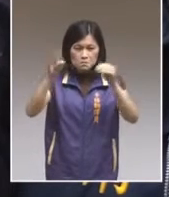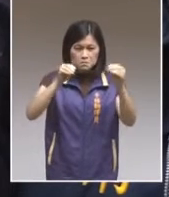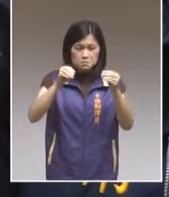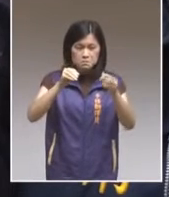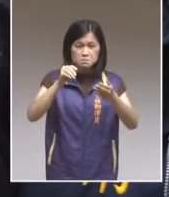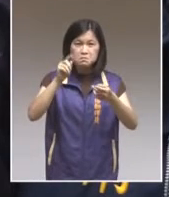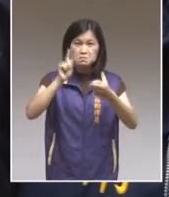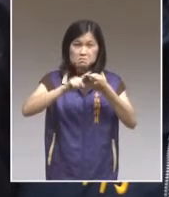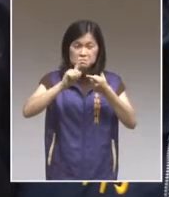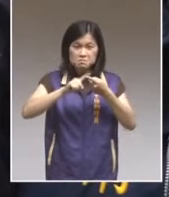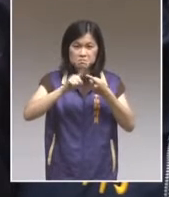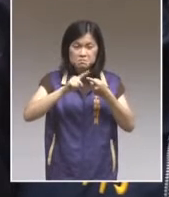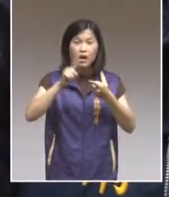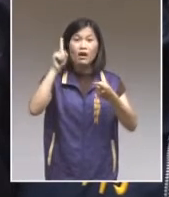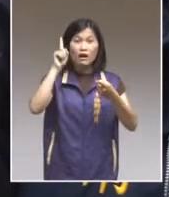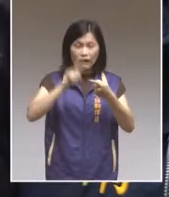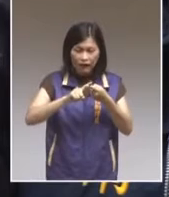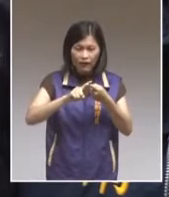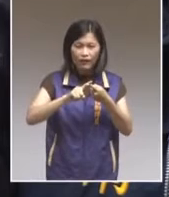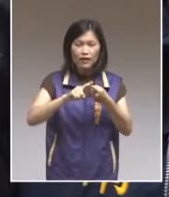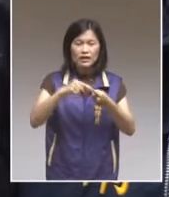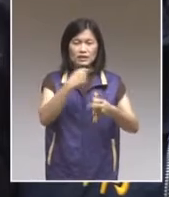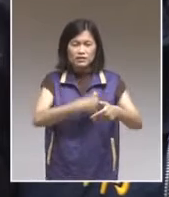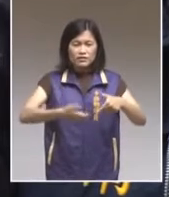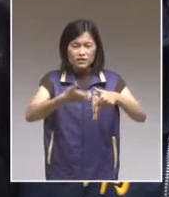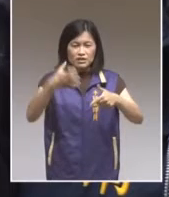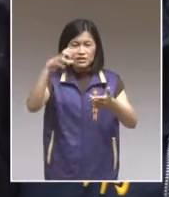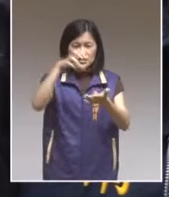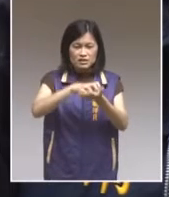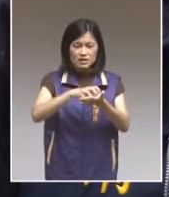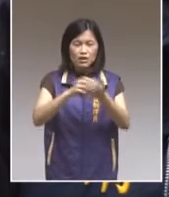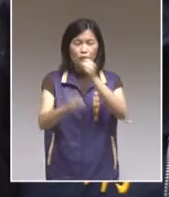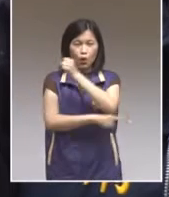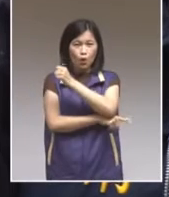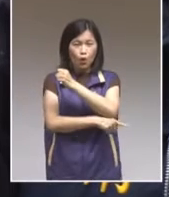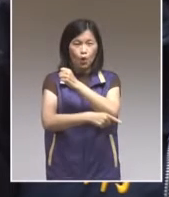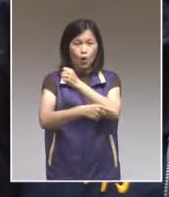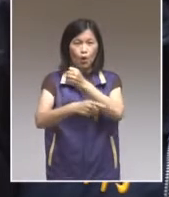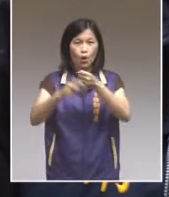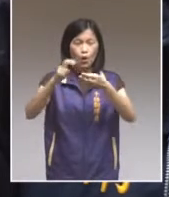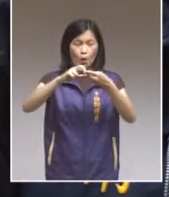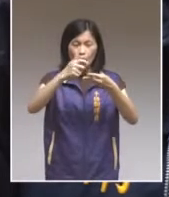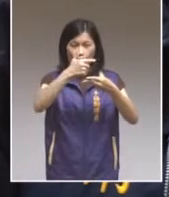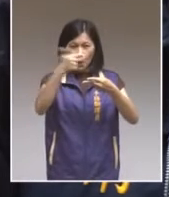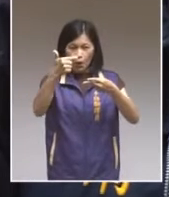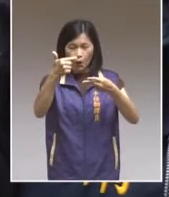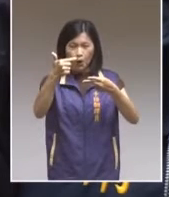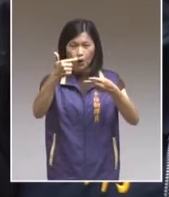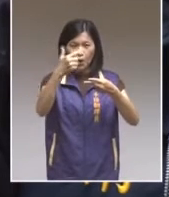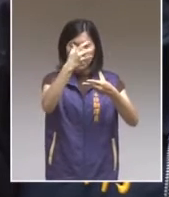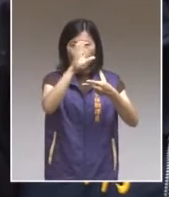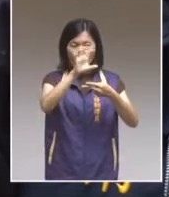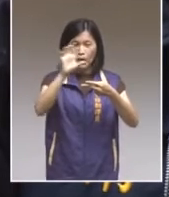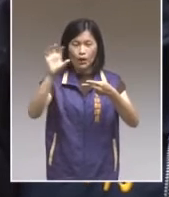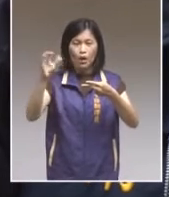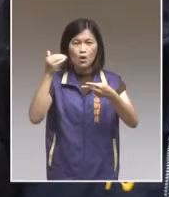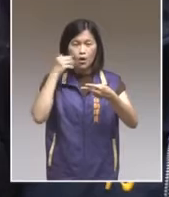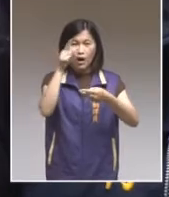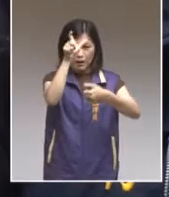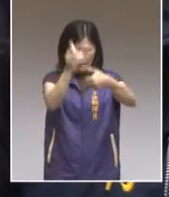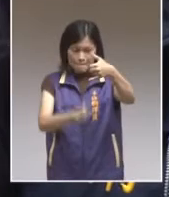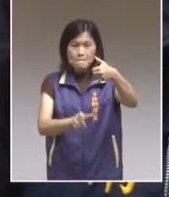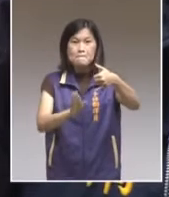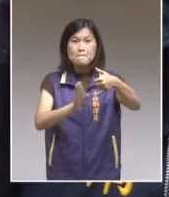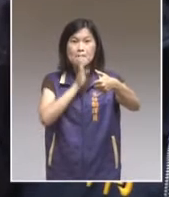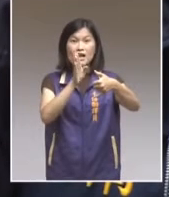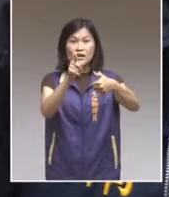料就提交身份证号或者居留证号码的后6码，那输入之后验证视为本人之后，